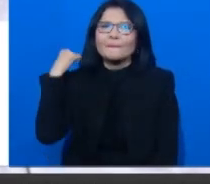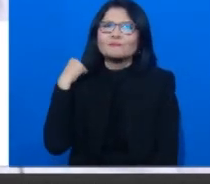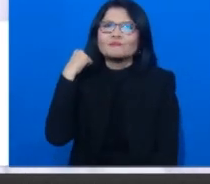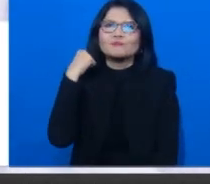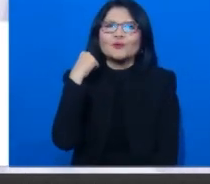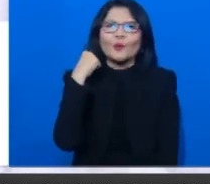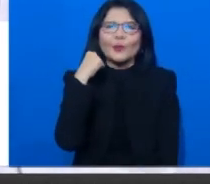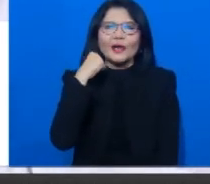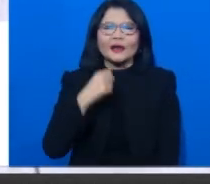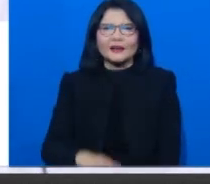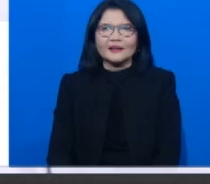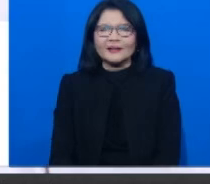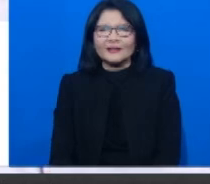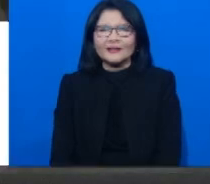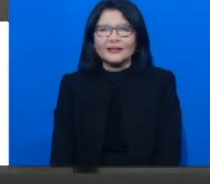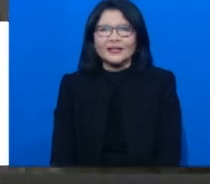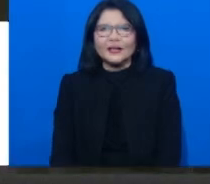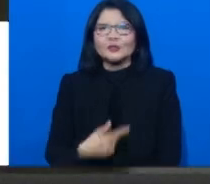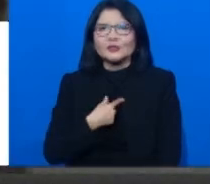belanja-belanja perabotan, diajarin.